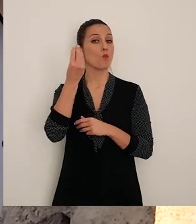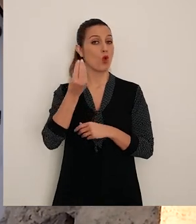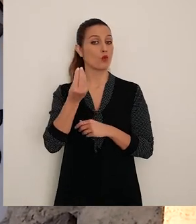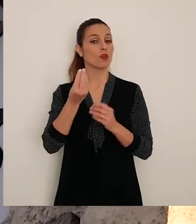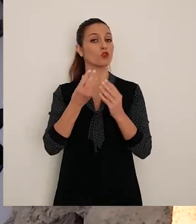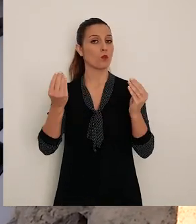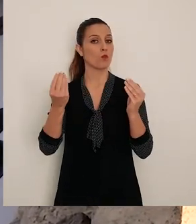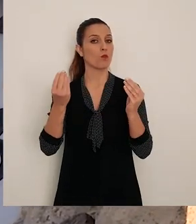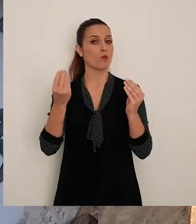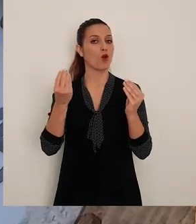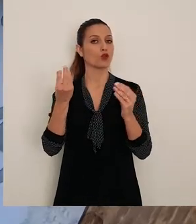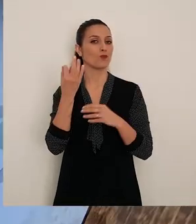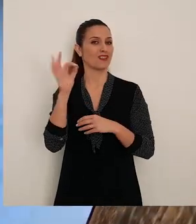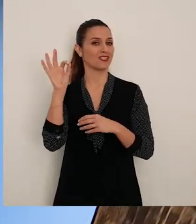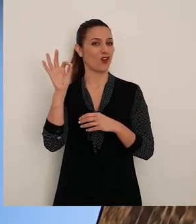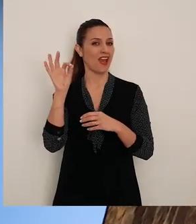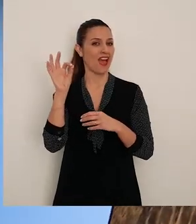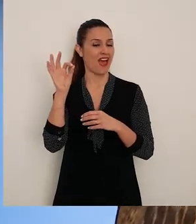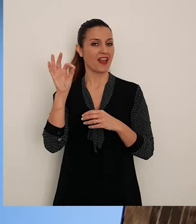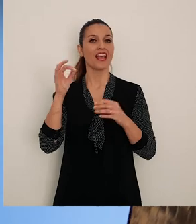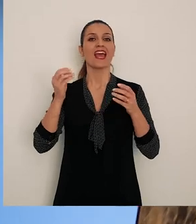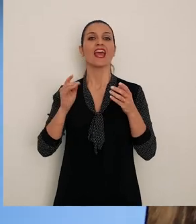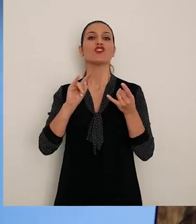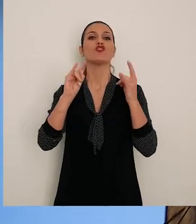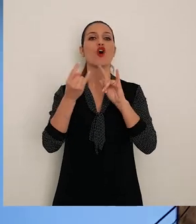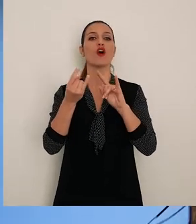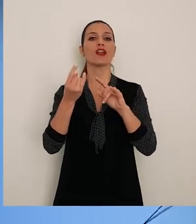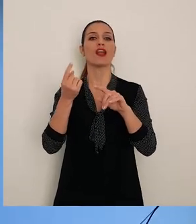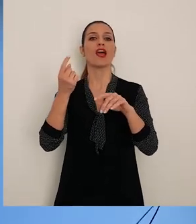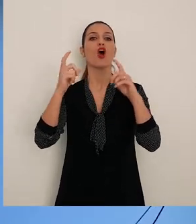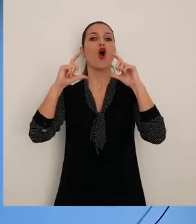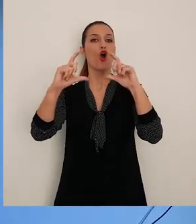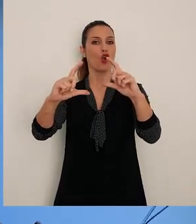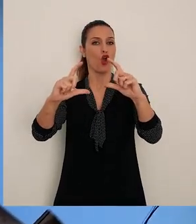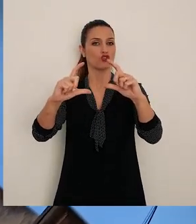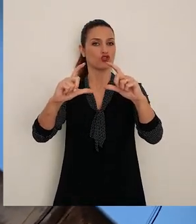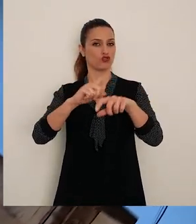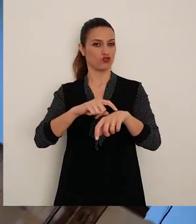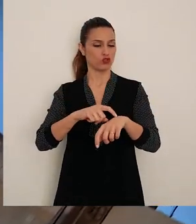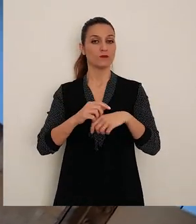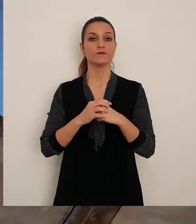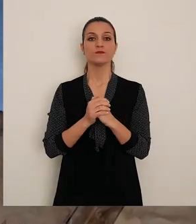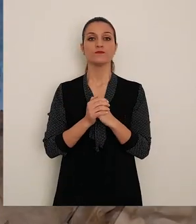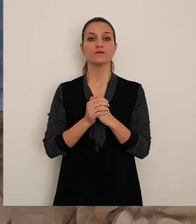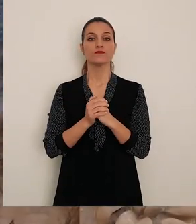Uno dei monumenti più caratteristici del paese è sicuramente la Torre dell'Orologio.